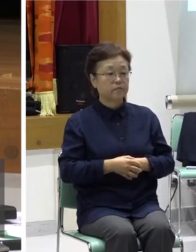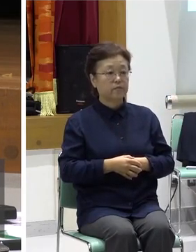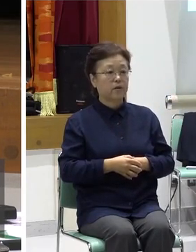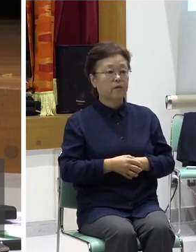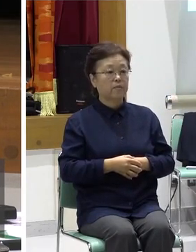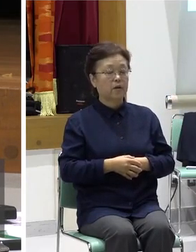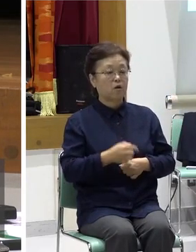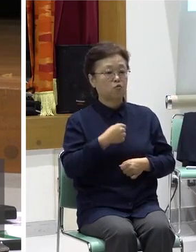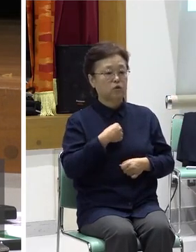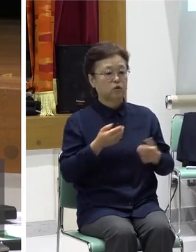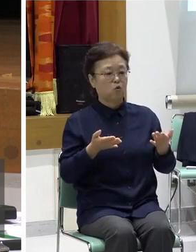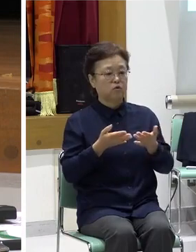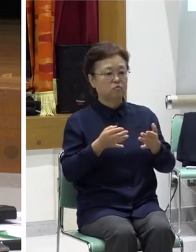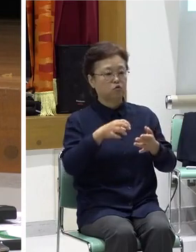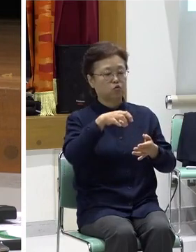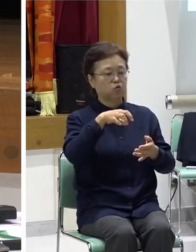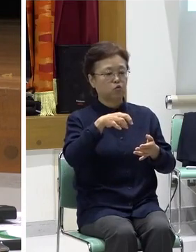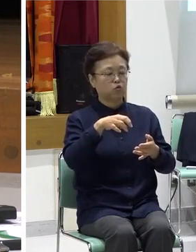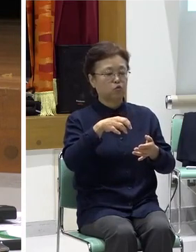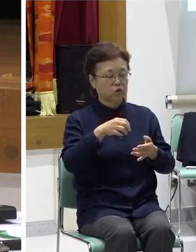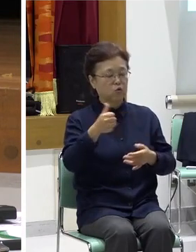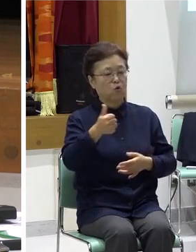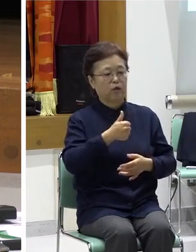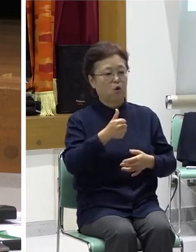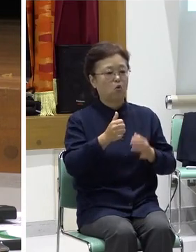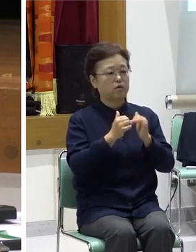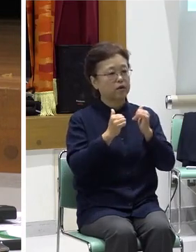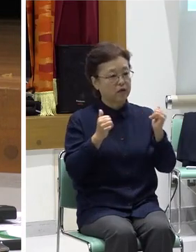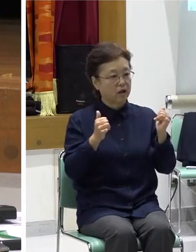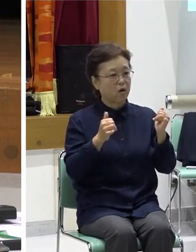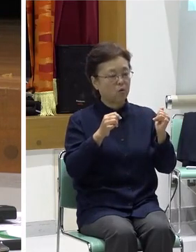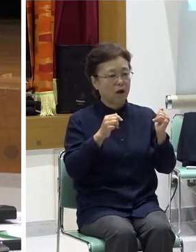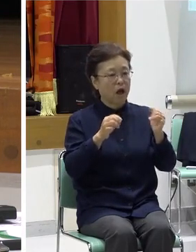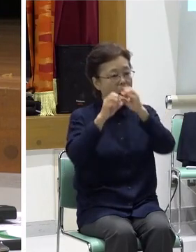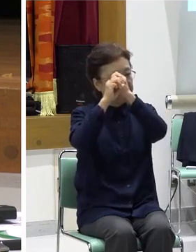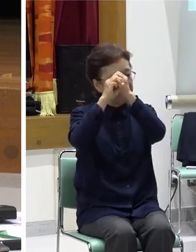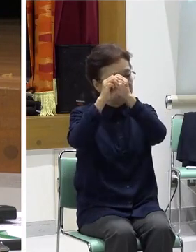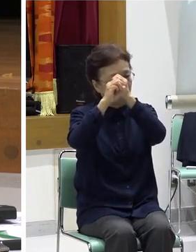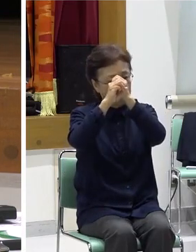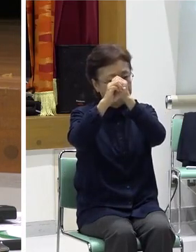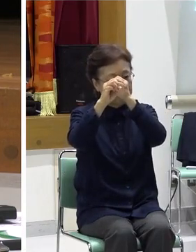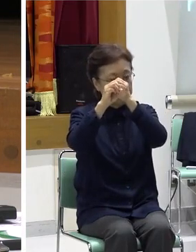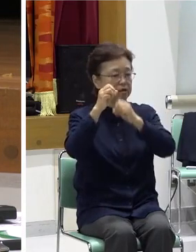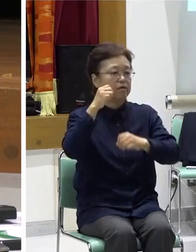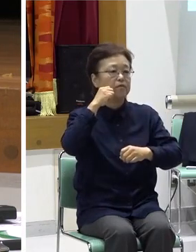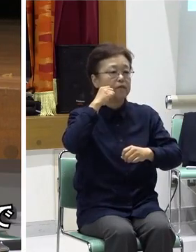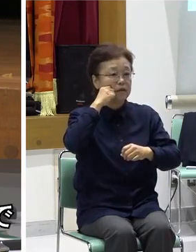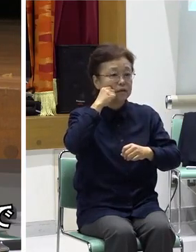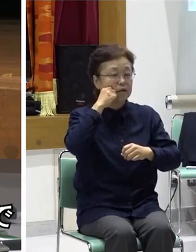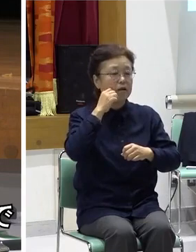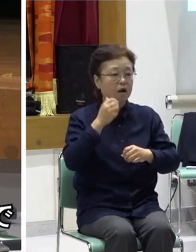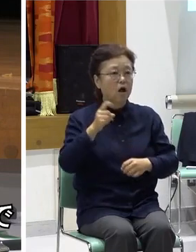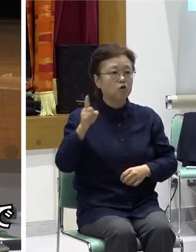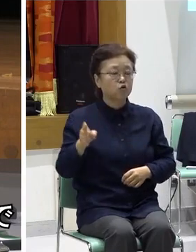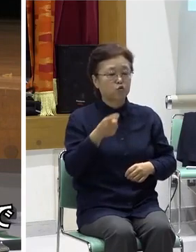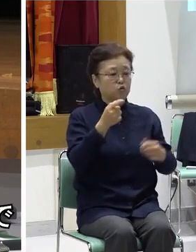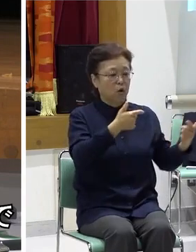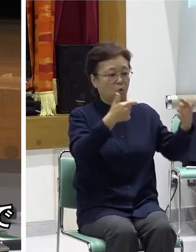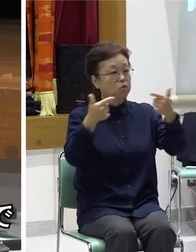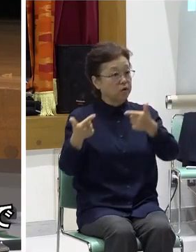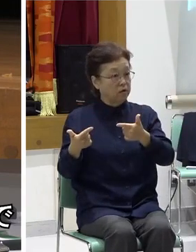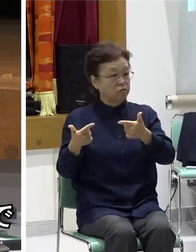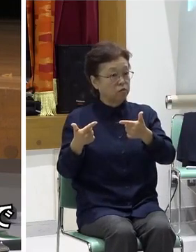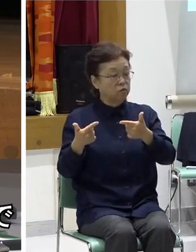うちの事業所の方、見通しがつかないと不安になってしまうっていうところで、当然急に来ないっていうことで、アナウンスはね、結